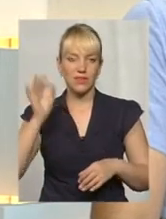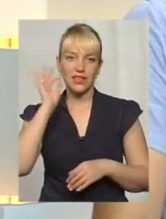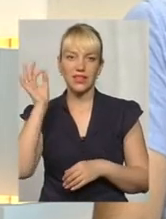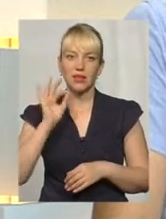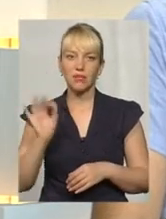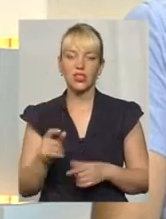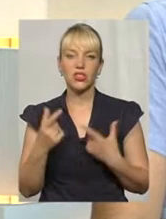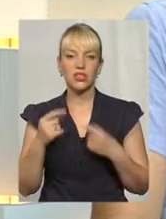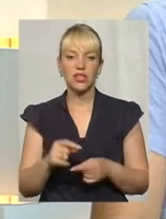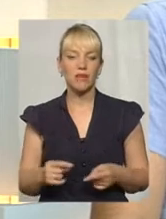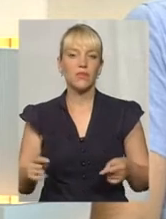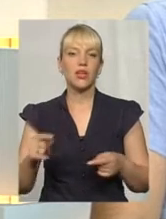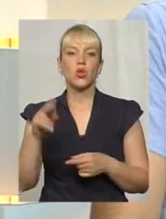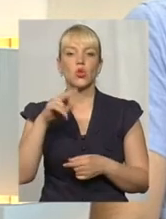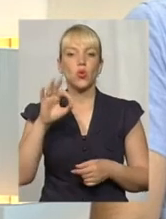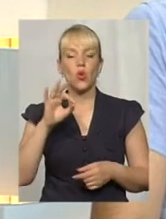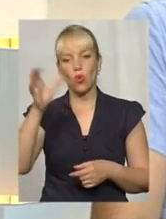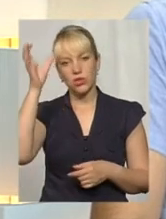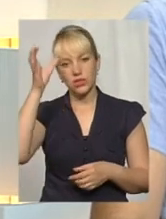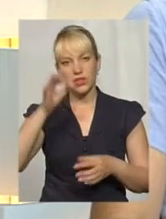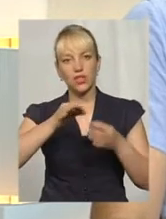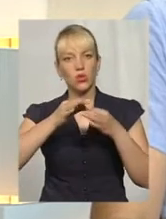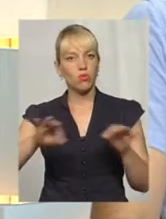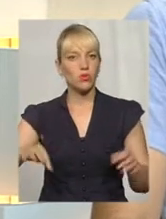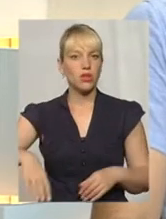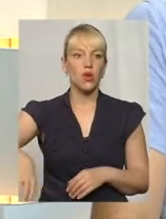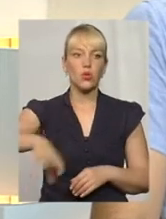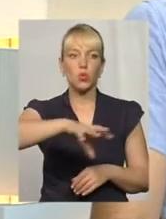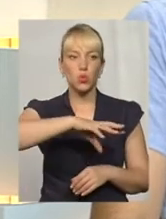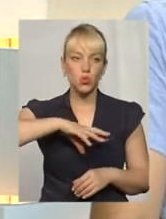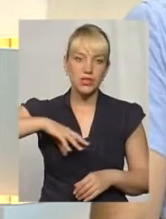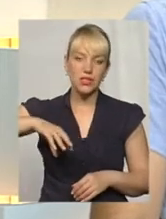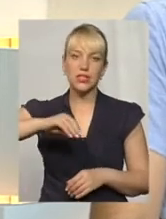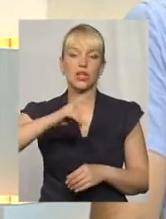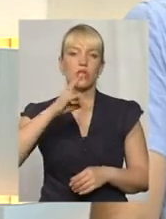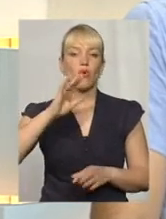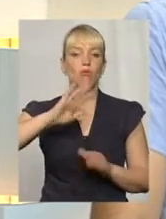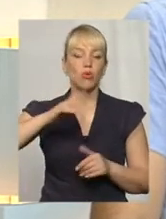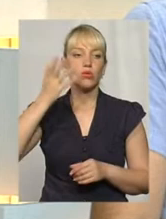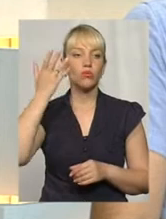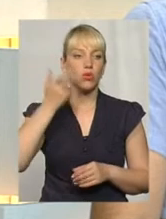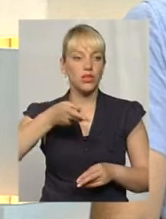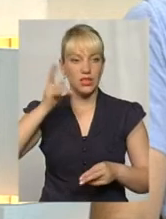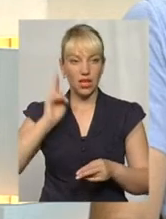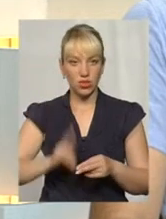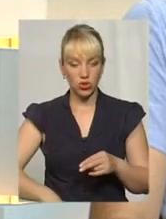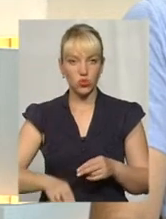де, в принципі, до освіти допускають усіх, але потім, коли вже навчання закінчується,